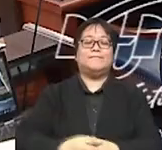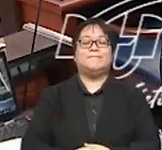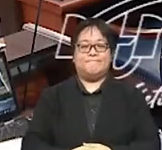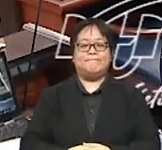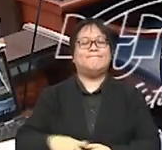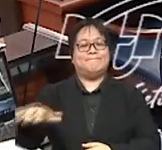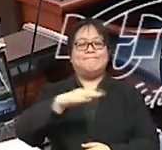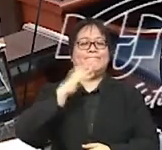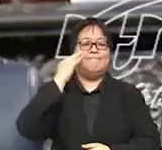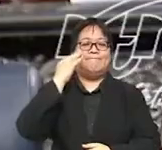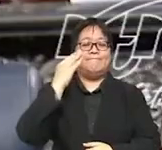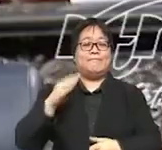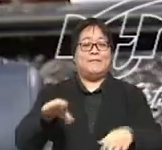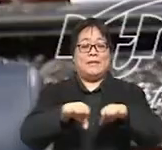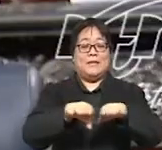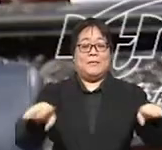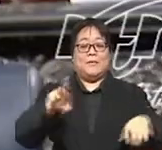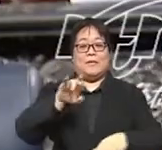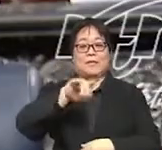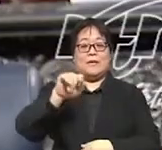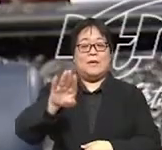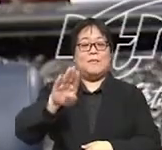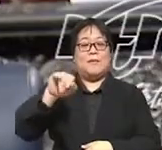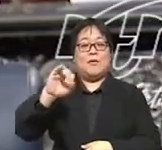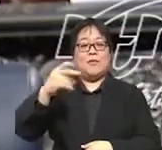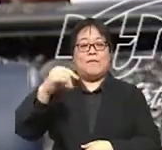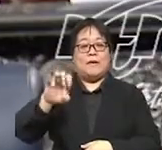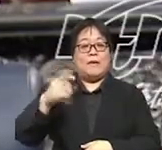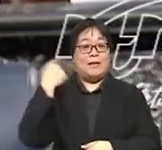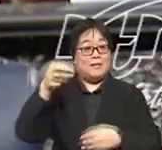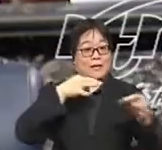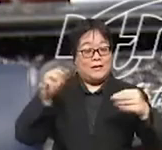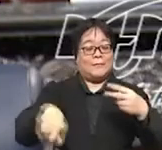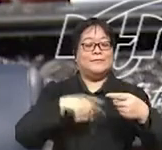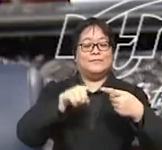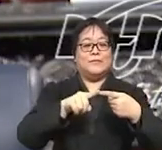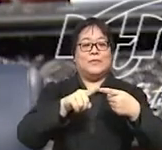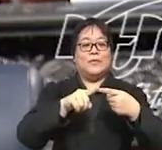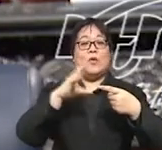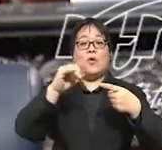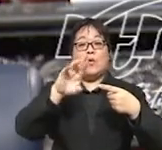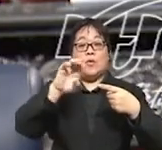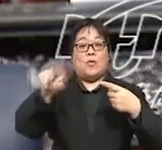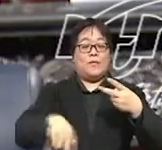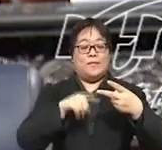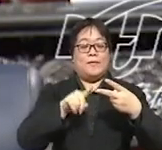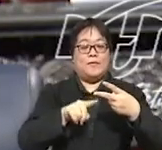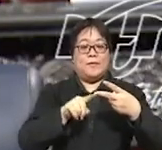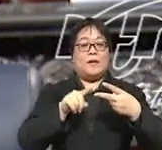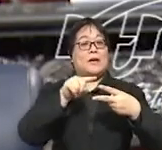sebagaimana yang kita tahu bahwa tapoa Reza bye ranidae ada tiga zona tadilah yang disebut satunya kojul